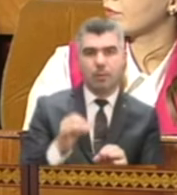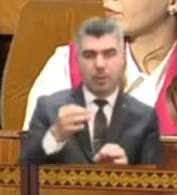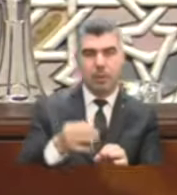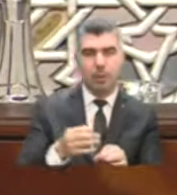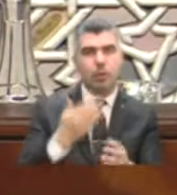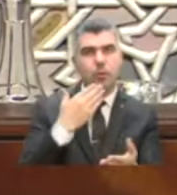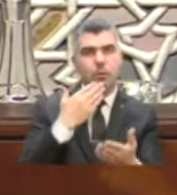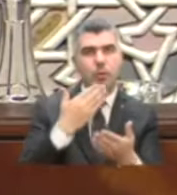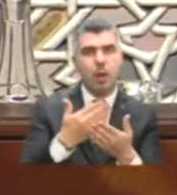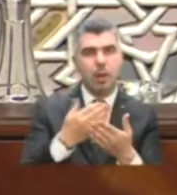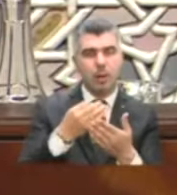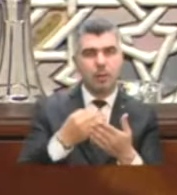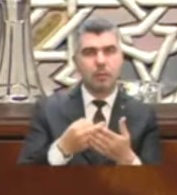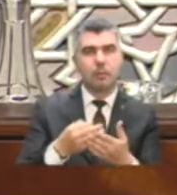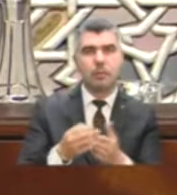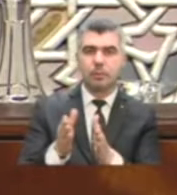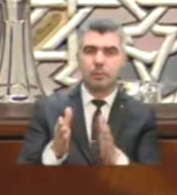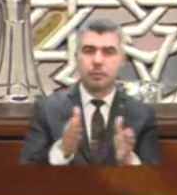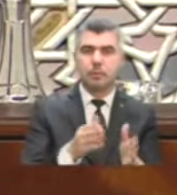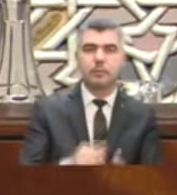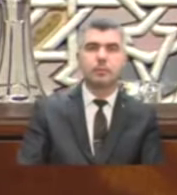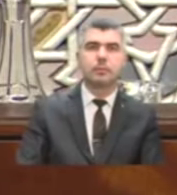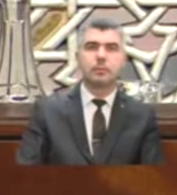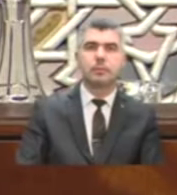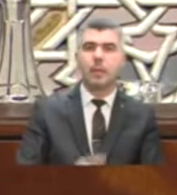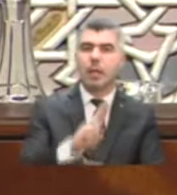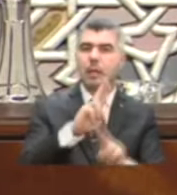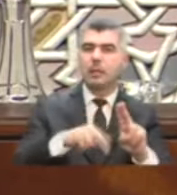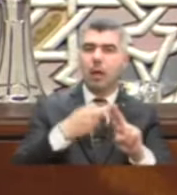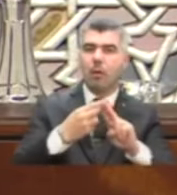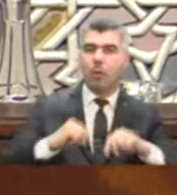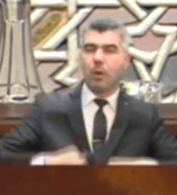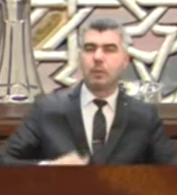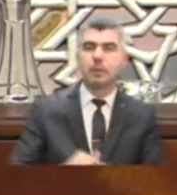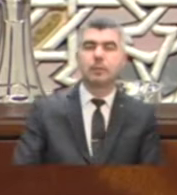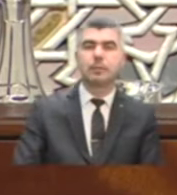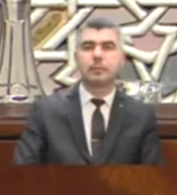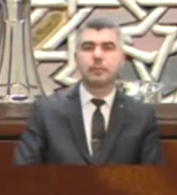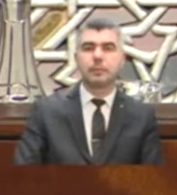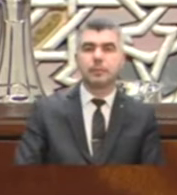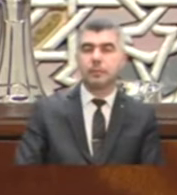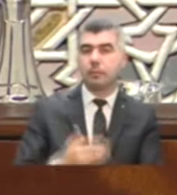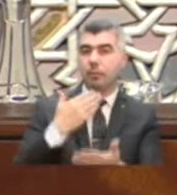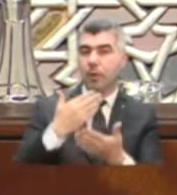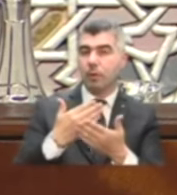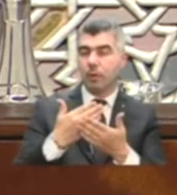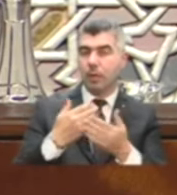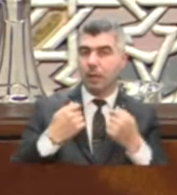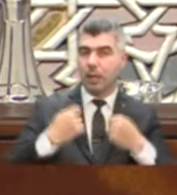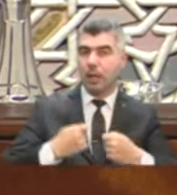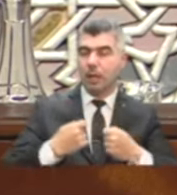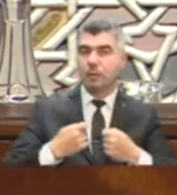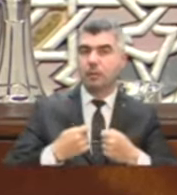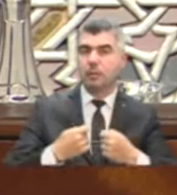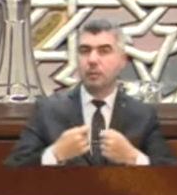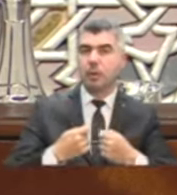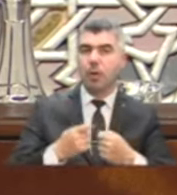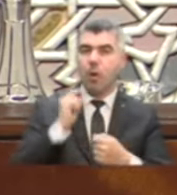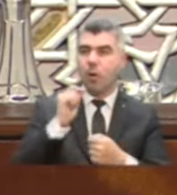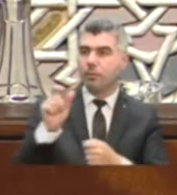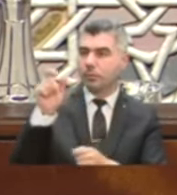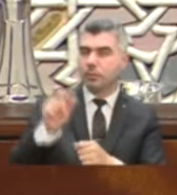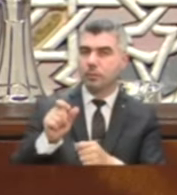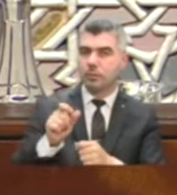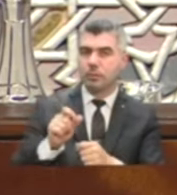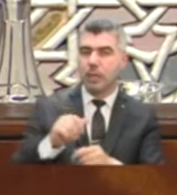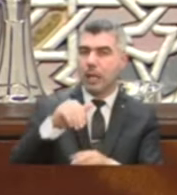شكرا السيد النائب. شكرا. جاوب السيدة الوزيرة. شكرا السيد الرئيس محترم، وشكرا السيد نائب محترم على